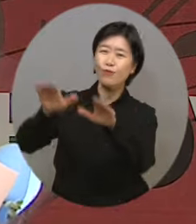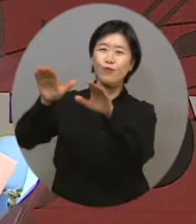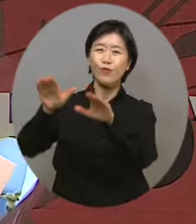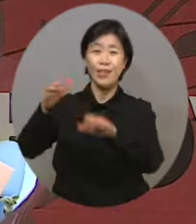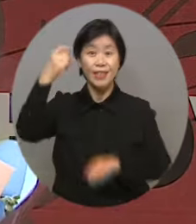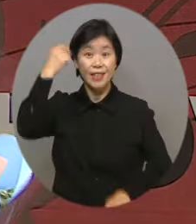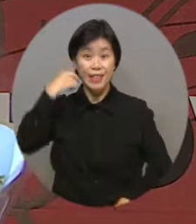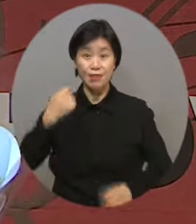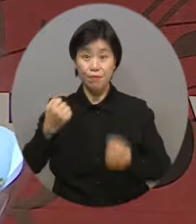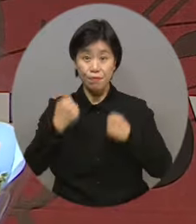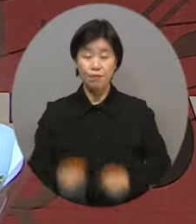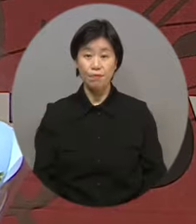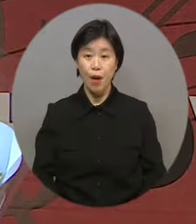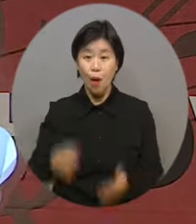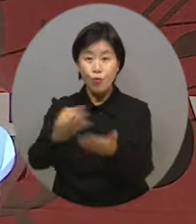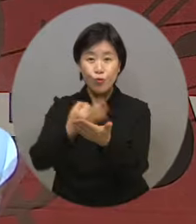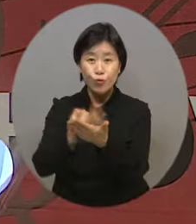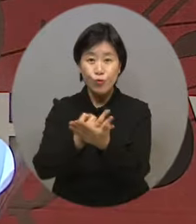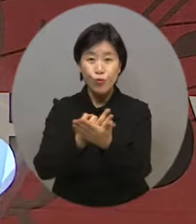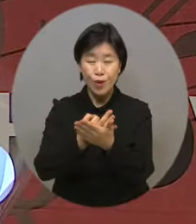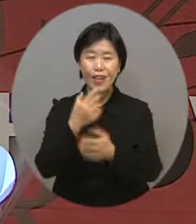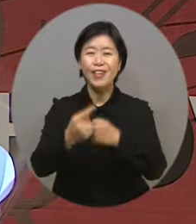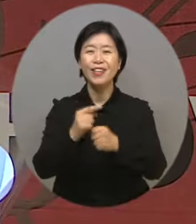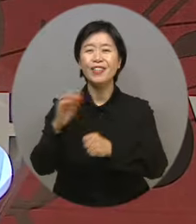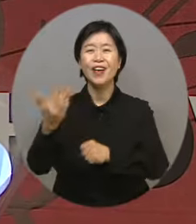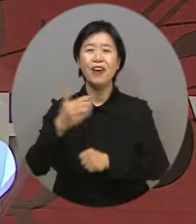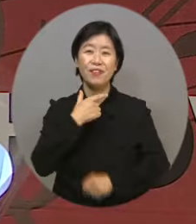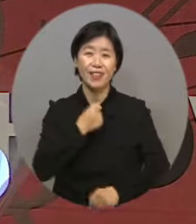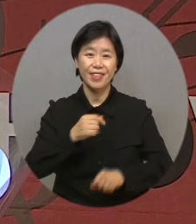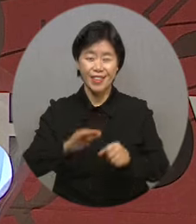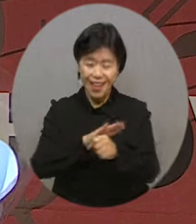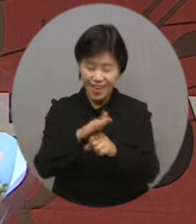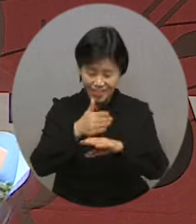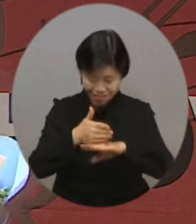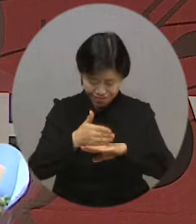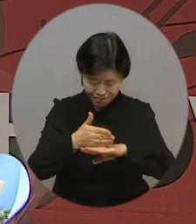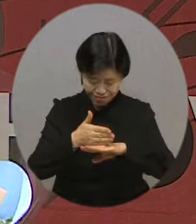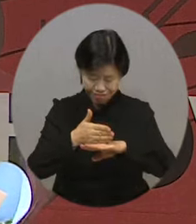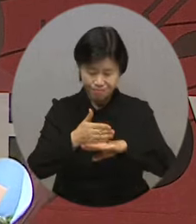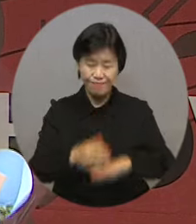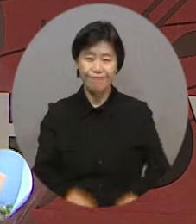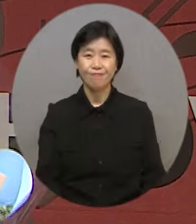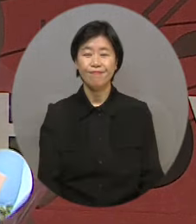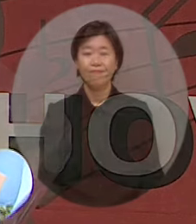정말 돈 많이 버는 한 해가 되십시오. 여러분 사랑합니다. 고맙습니다.